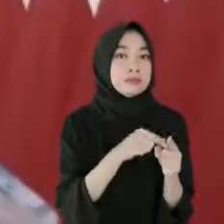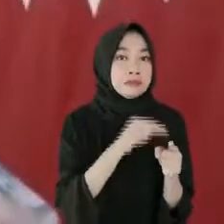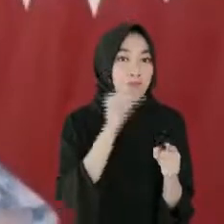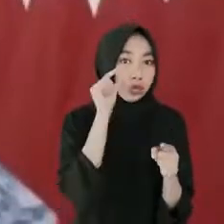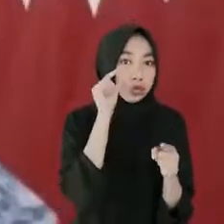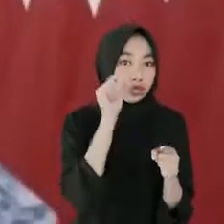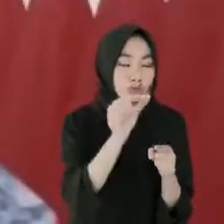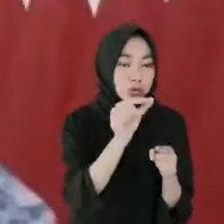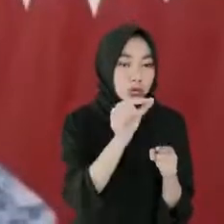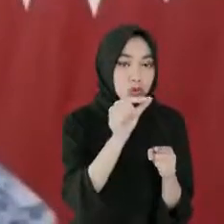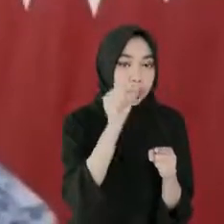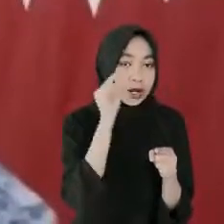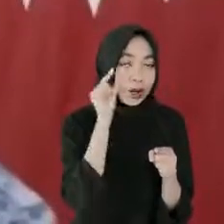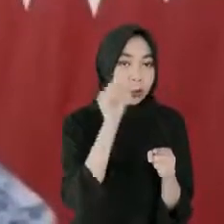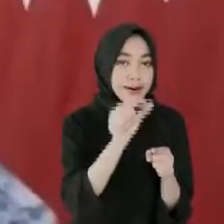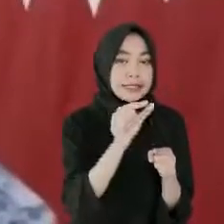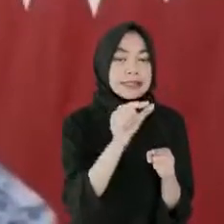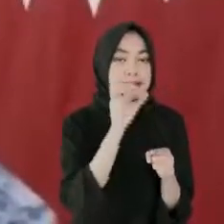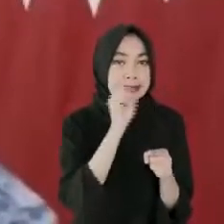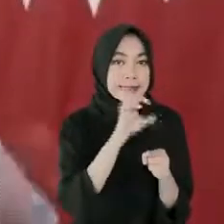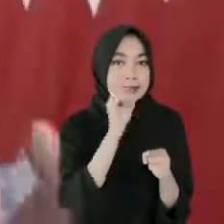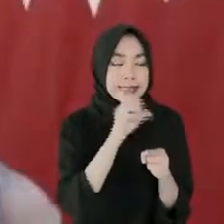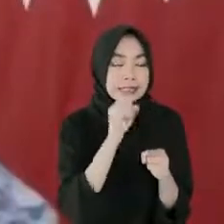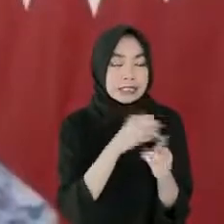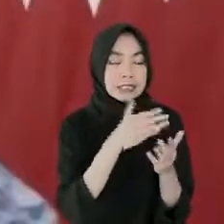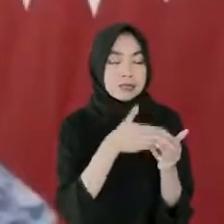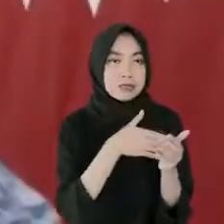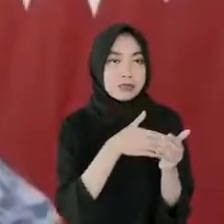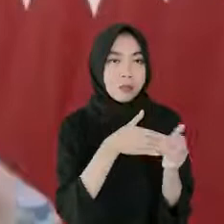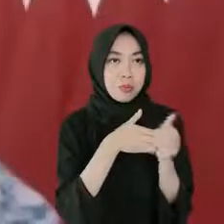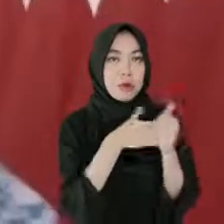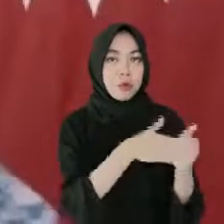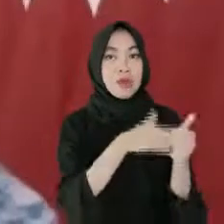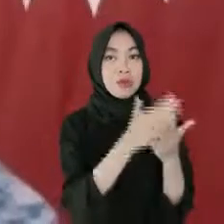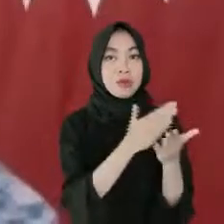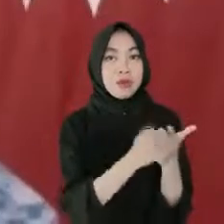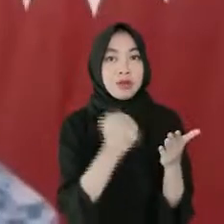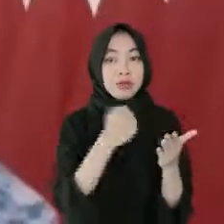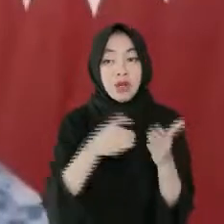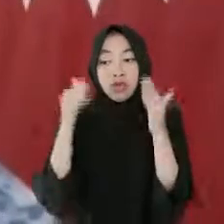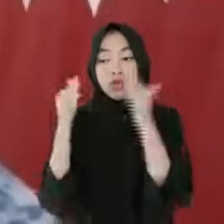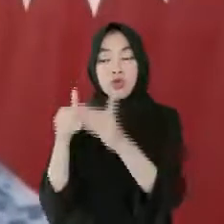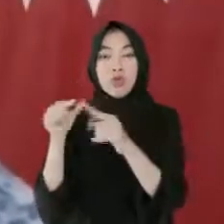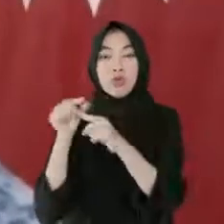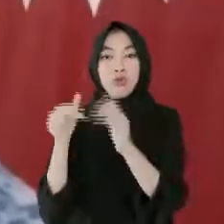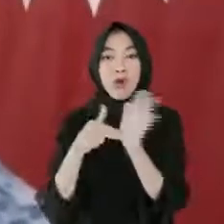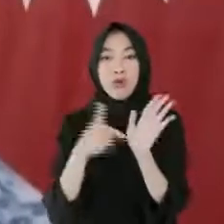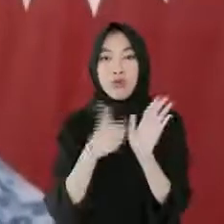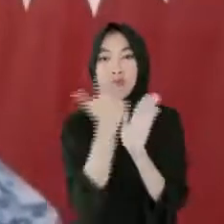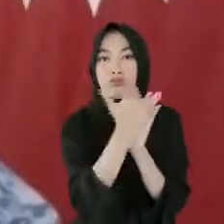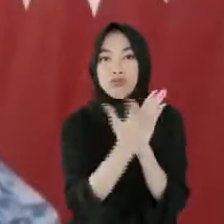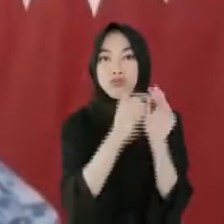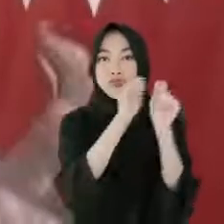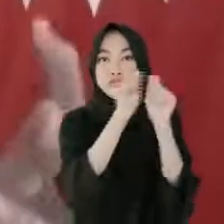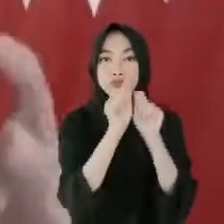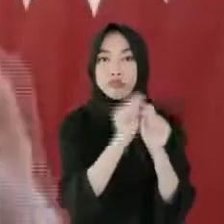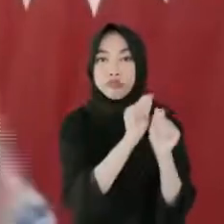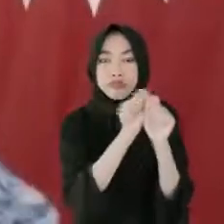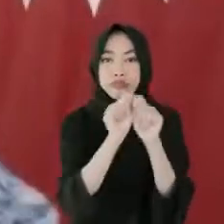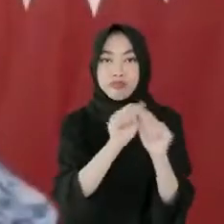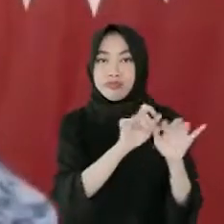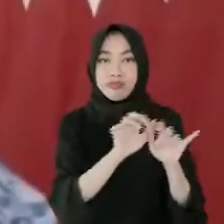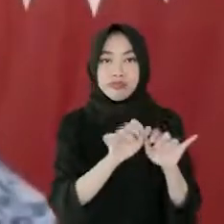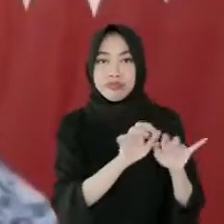adalah dalam rangka pencegahan penularan copy 19 untuk penyelenggaraan Pon 20 ini sebagai